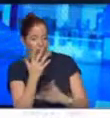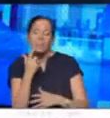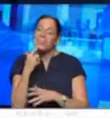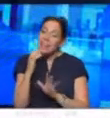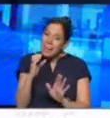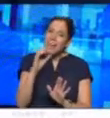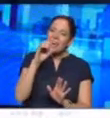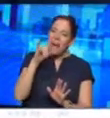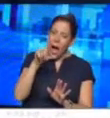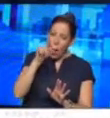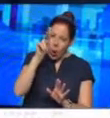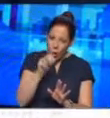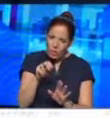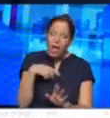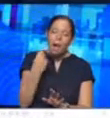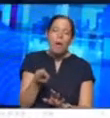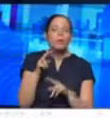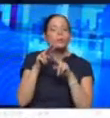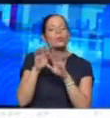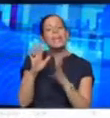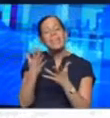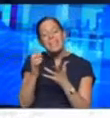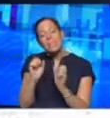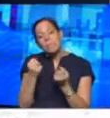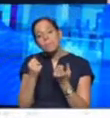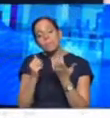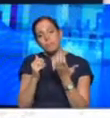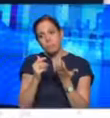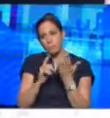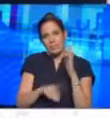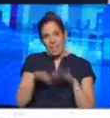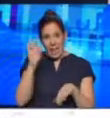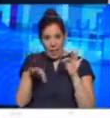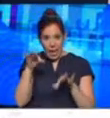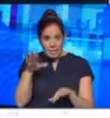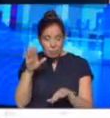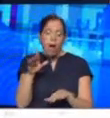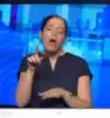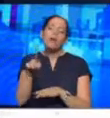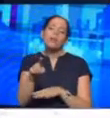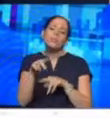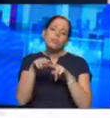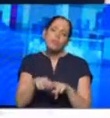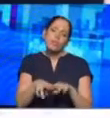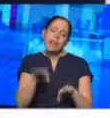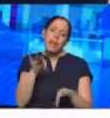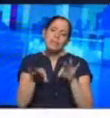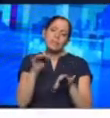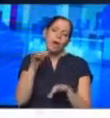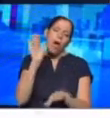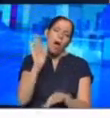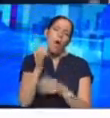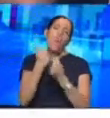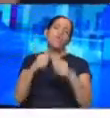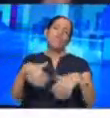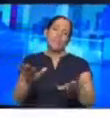כחלון אמר שהוא משאיר, אם זה יעלה להצבעה, אז הוא משאיר את זה להצבעה של